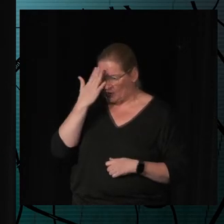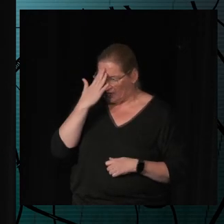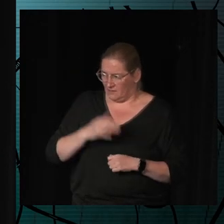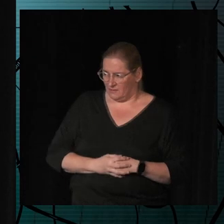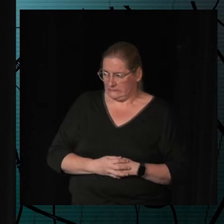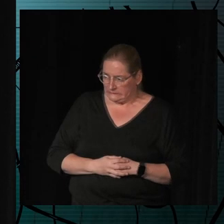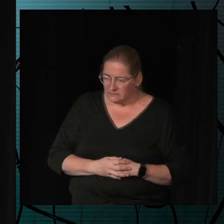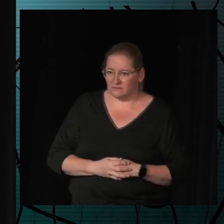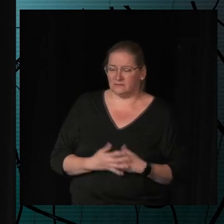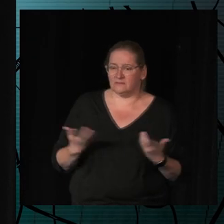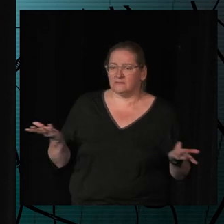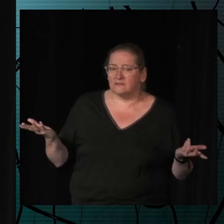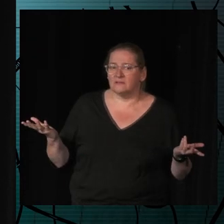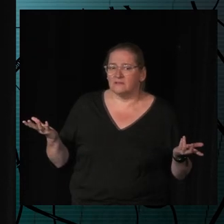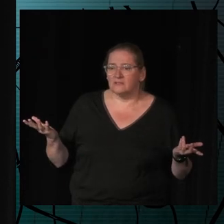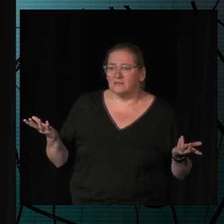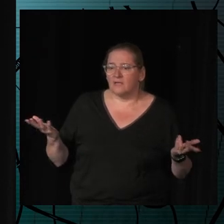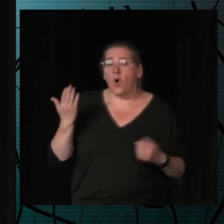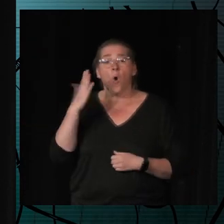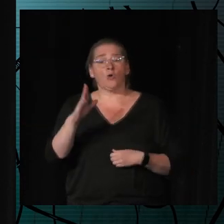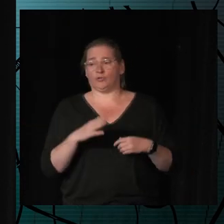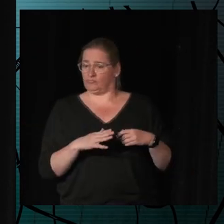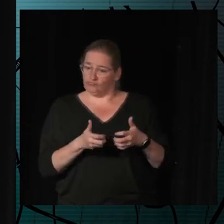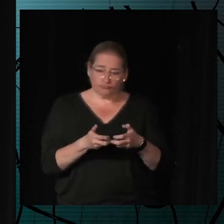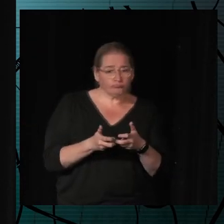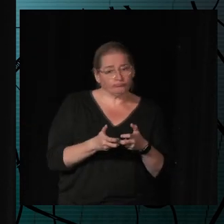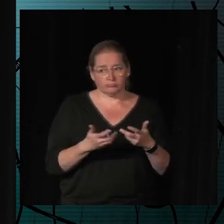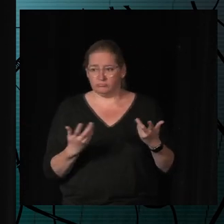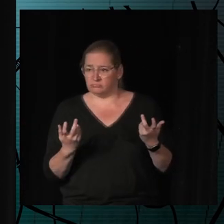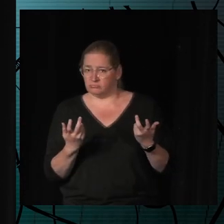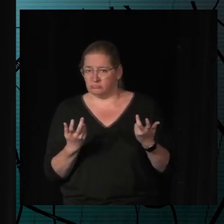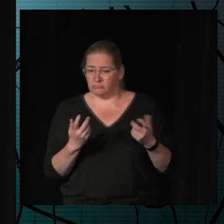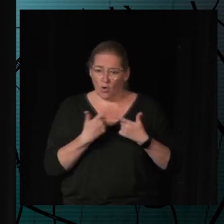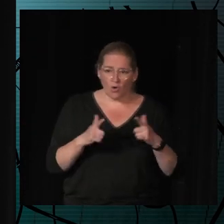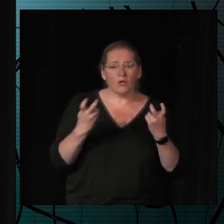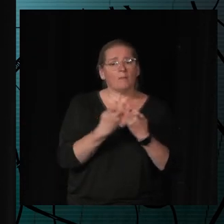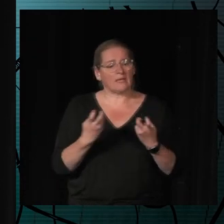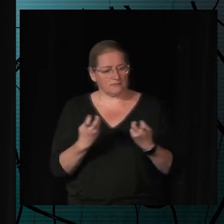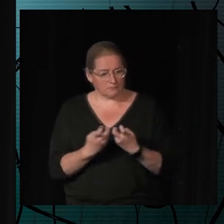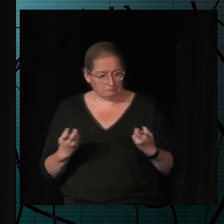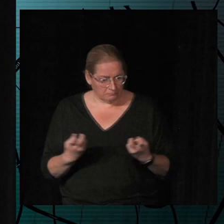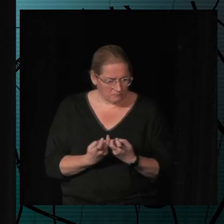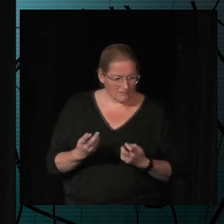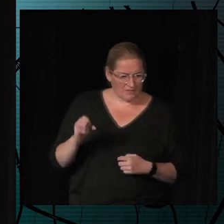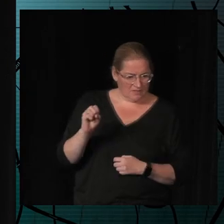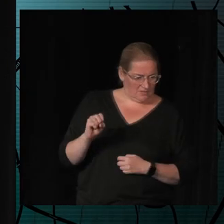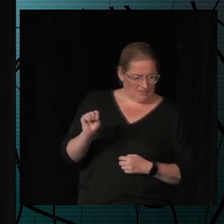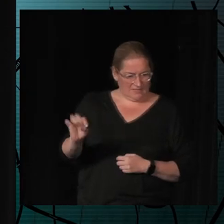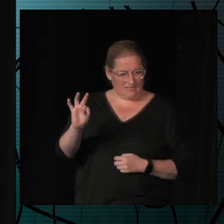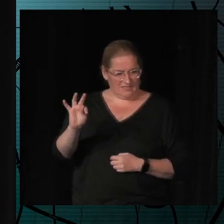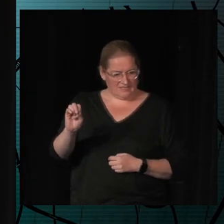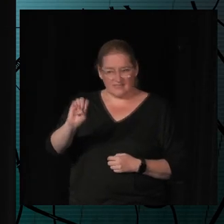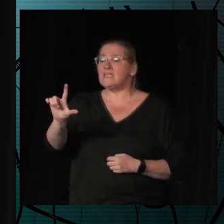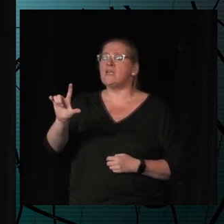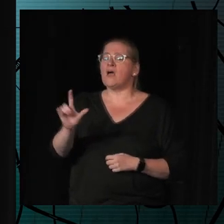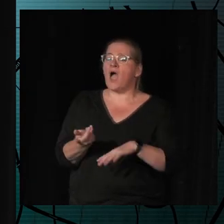immédiat complètement alors que dans d'autres jeux évidemment on n pas ça je pense notamment à steel rising qui se passe à Paris pendant la Révolution et la plupart